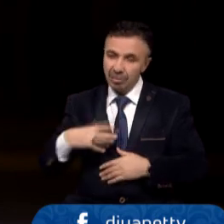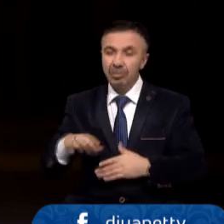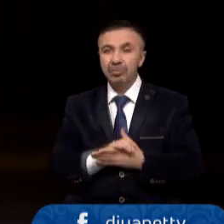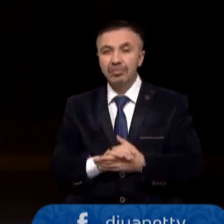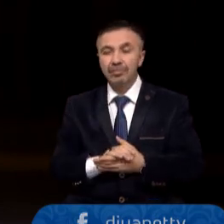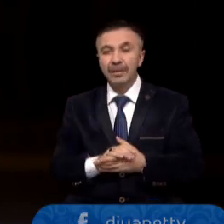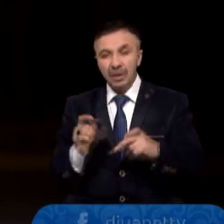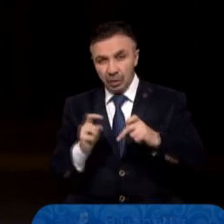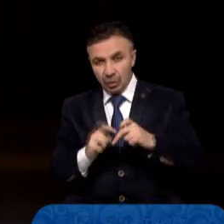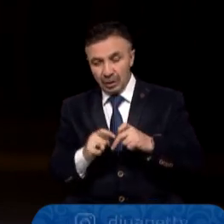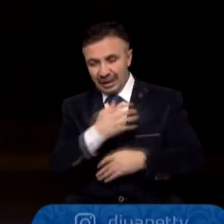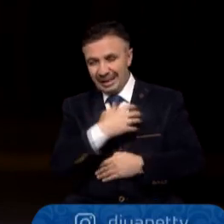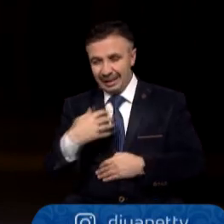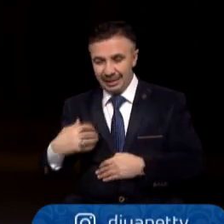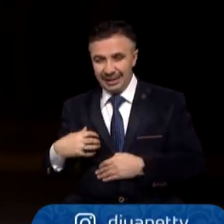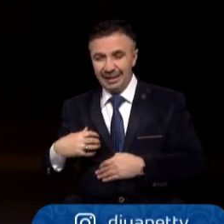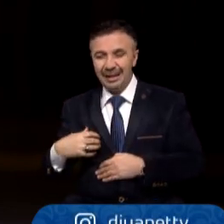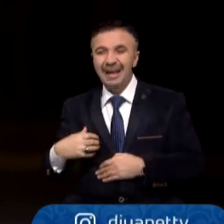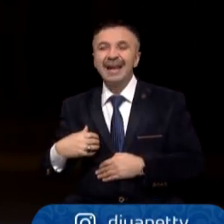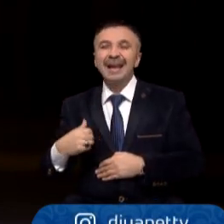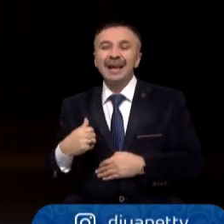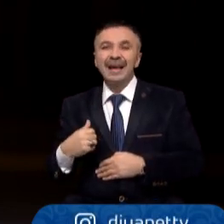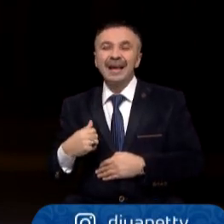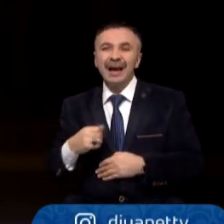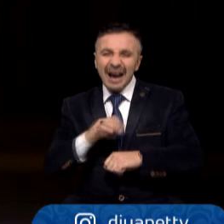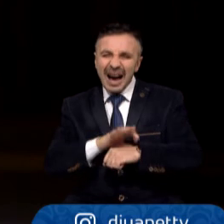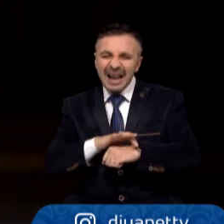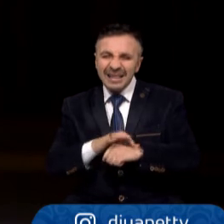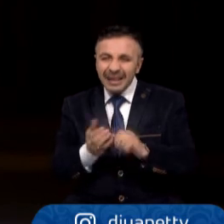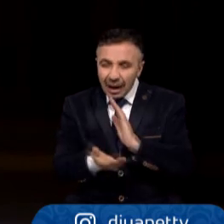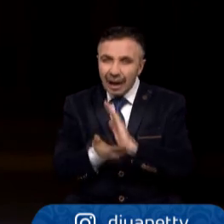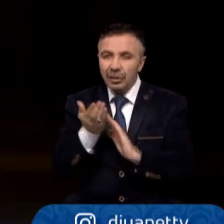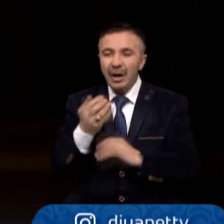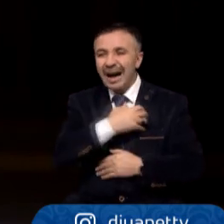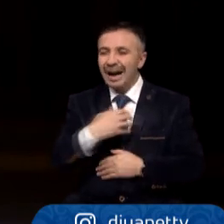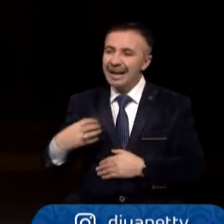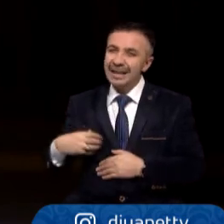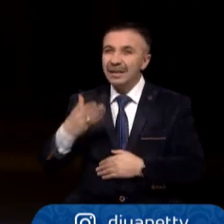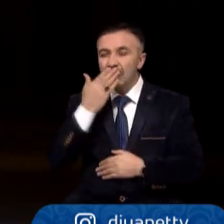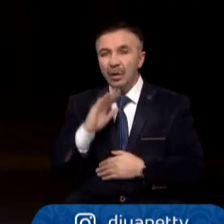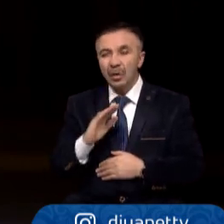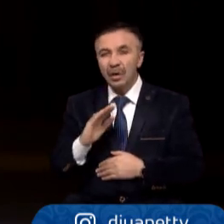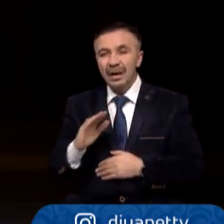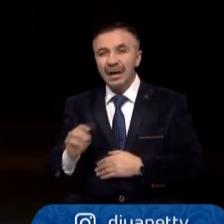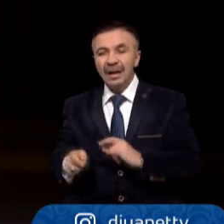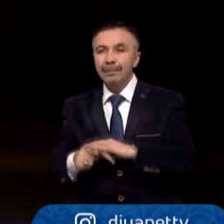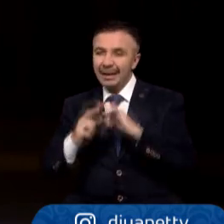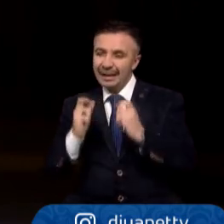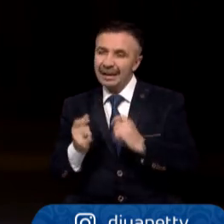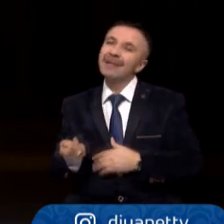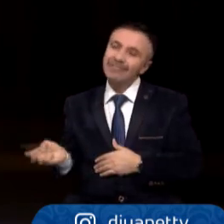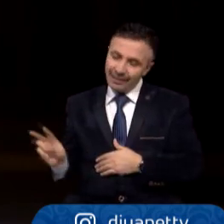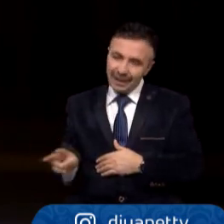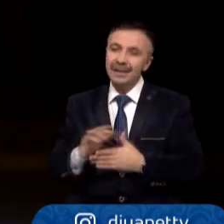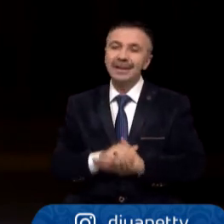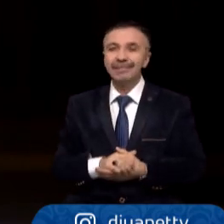katılmak istiyor Rukiye'nin rahatsızlığı artıyor annesi yok da